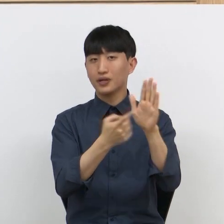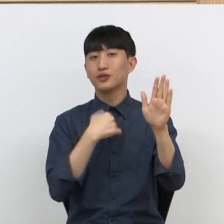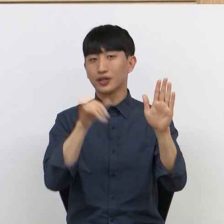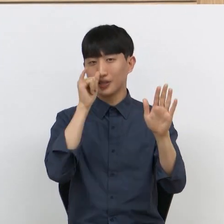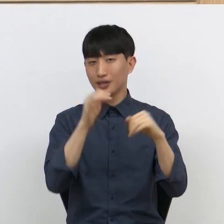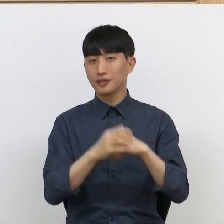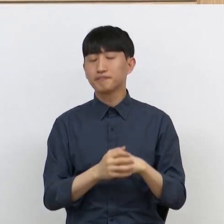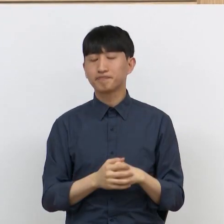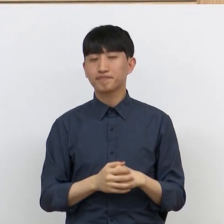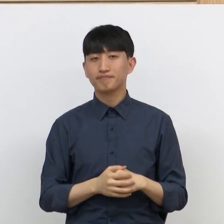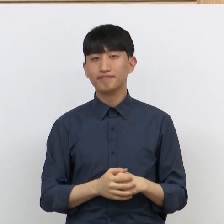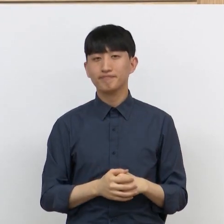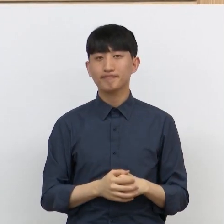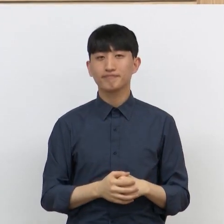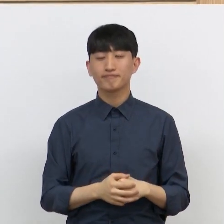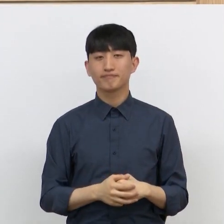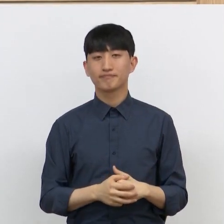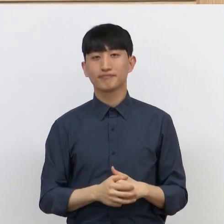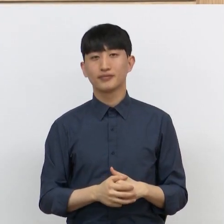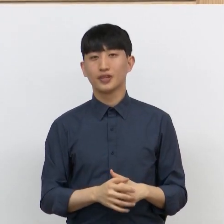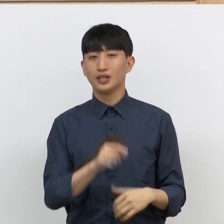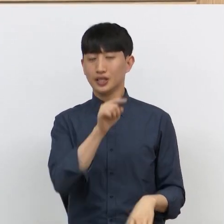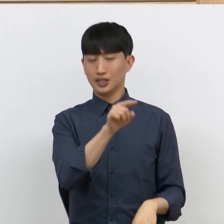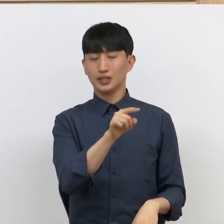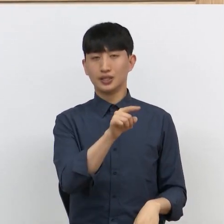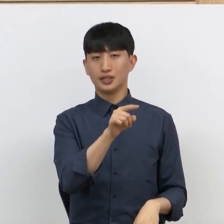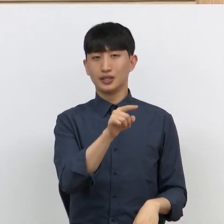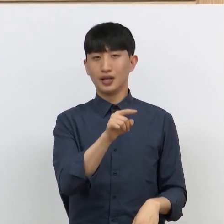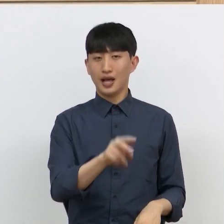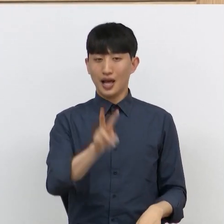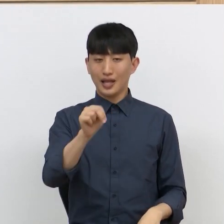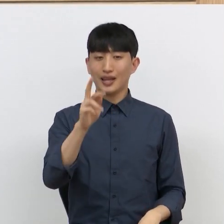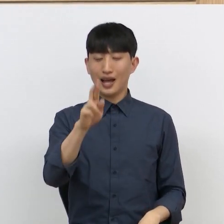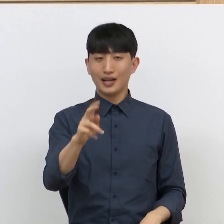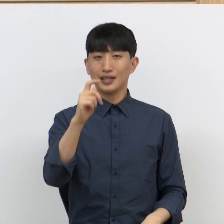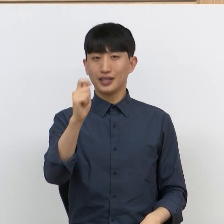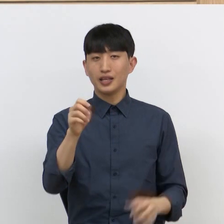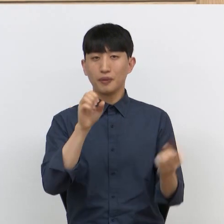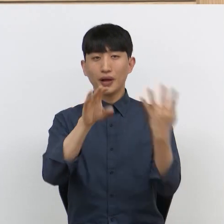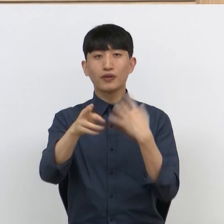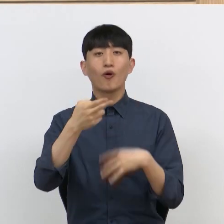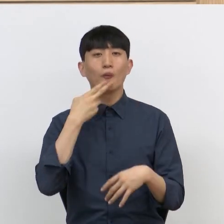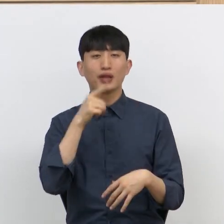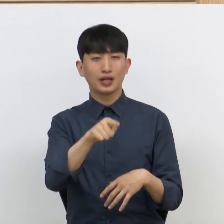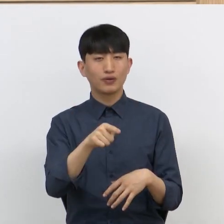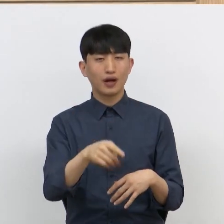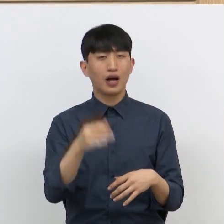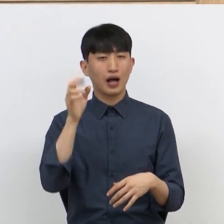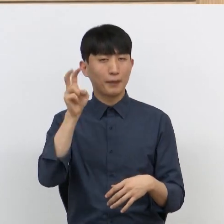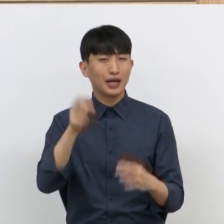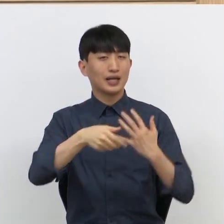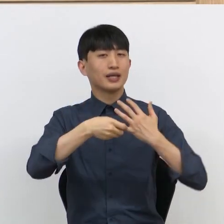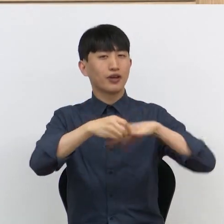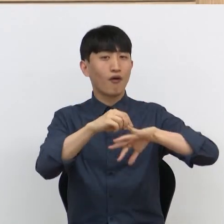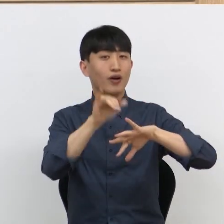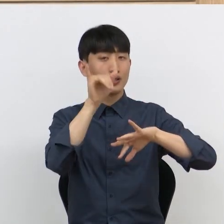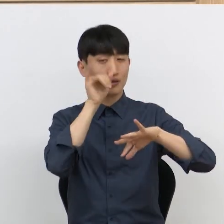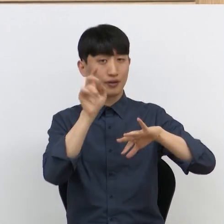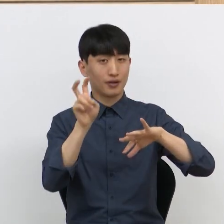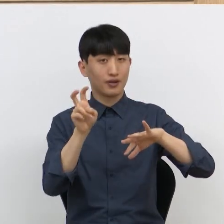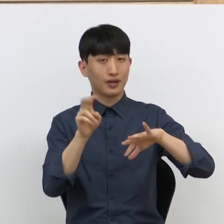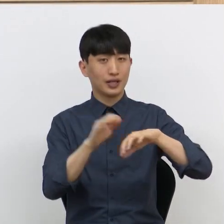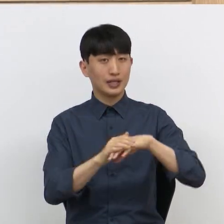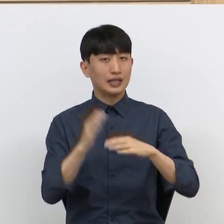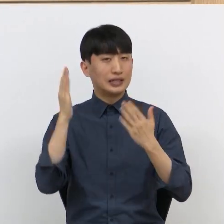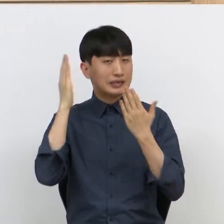걸 가지고 발표하셨는데요. 아무래도 NRT 반응이 없다라는 것은 기형이 있다거나 아니면 데프